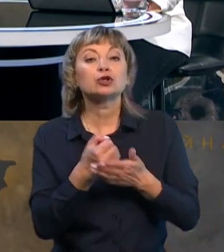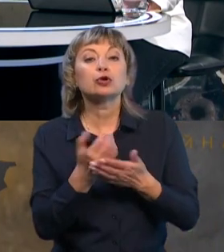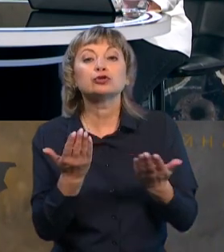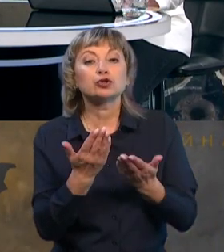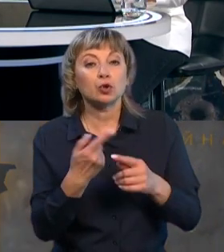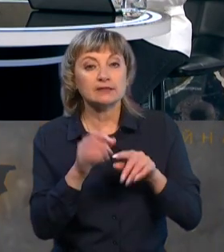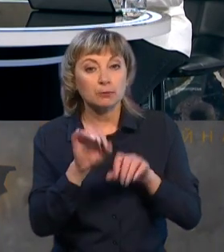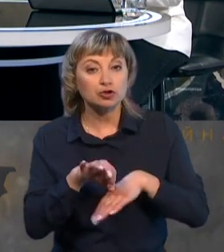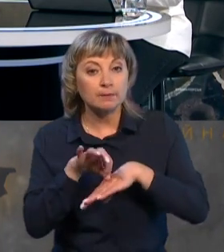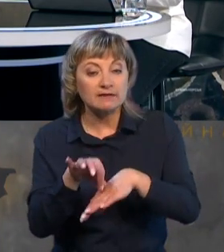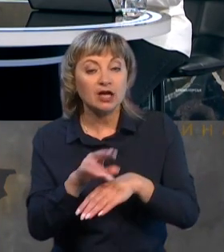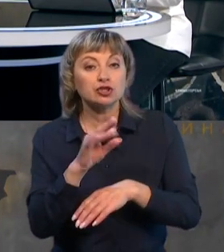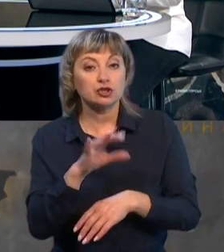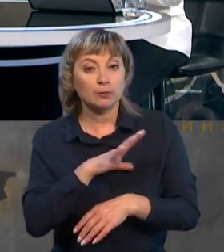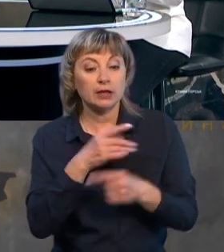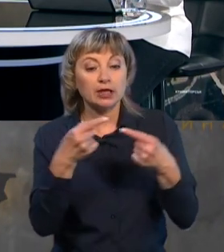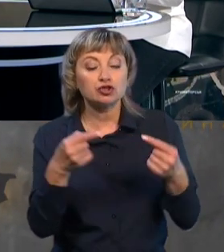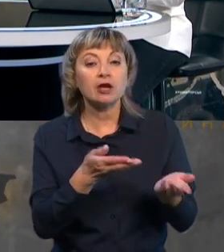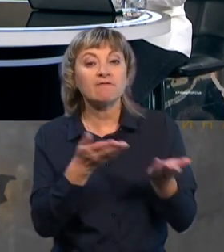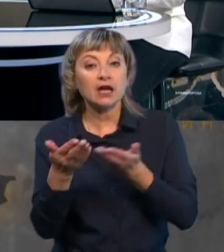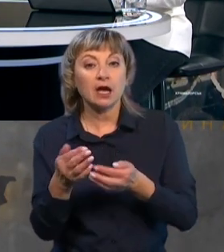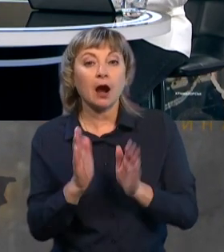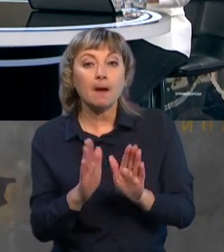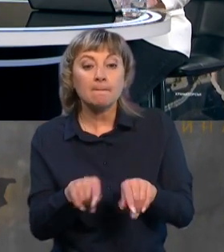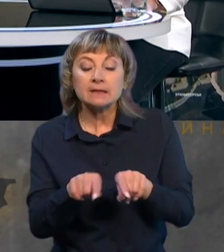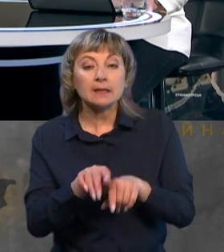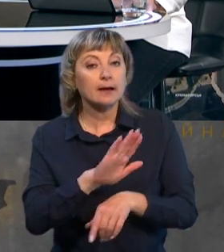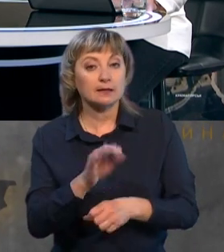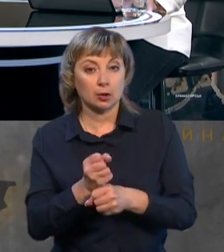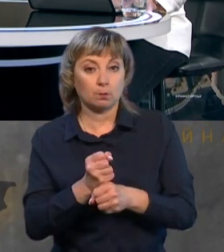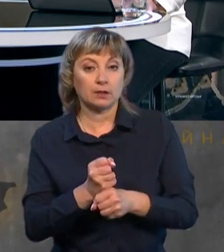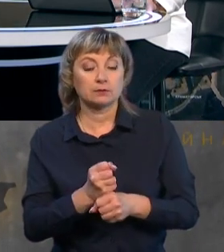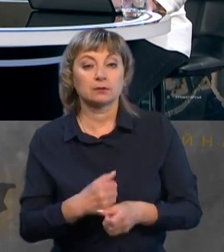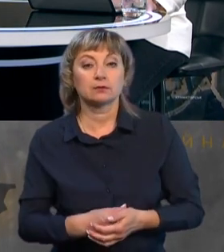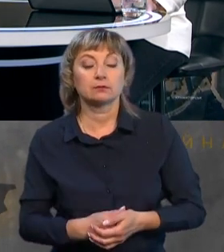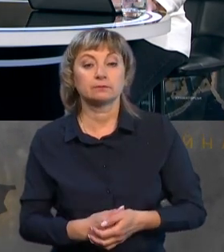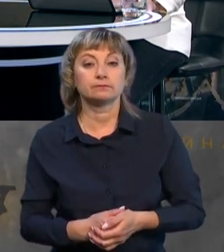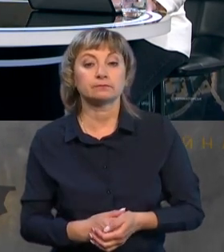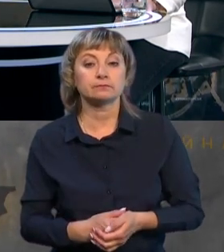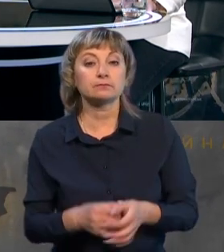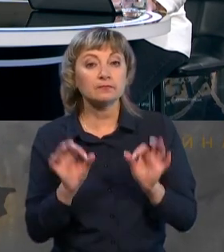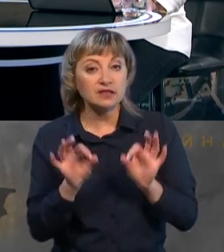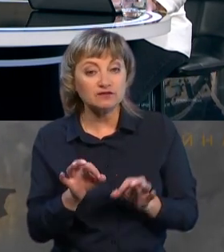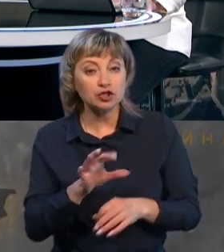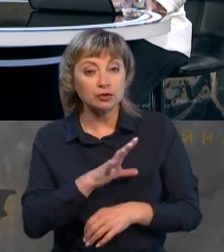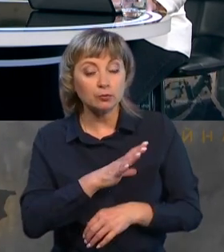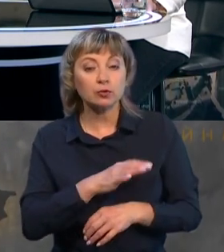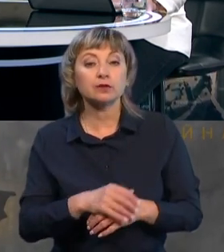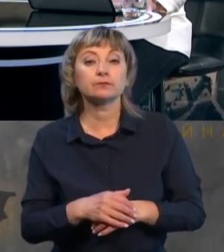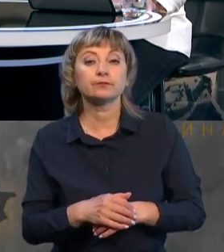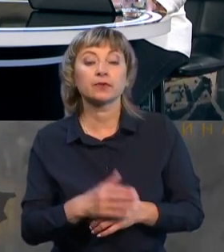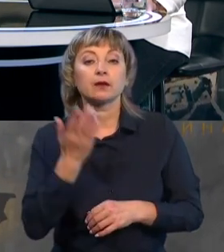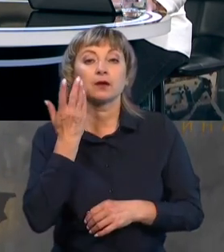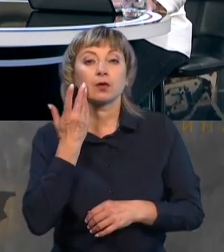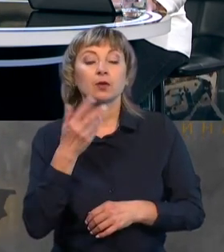призвести і чи були взагалі інші варіанти Аби так не робити звичайно були коли